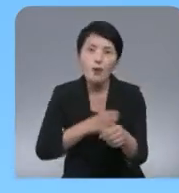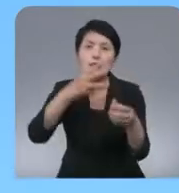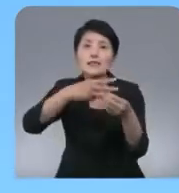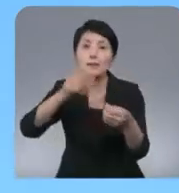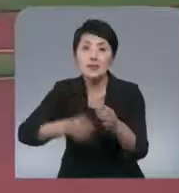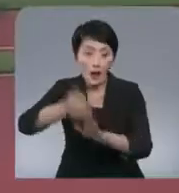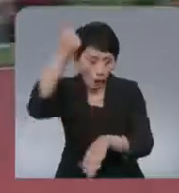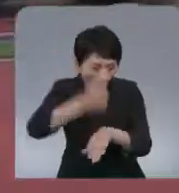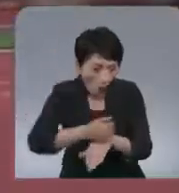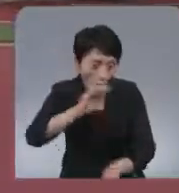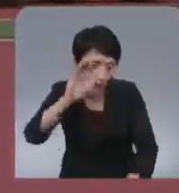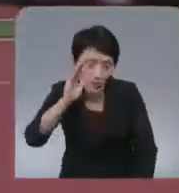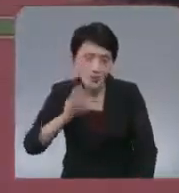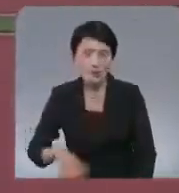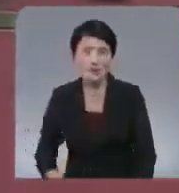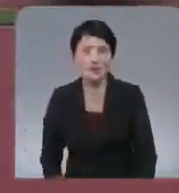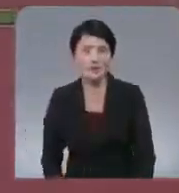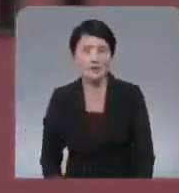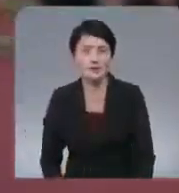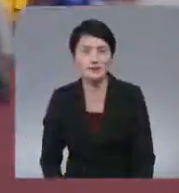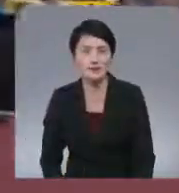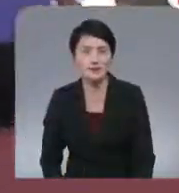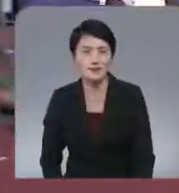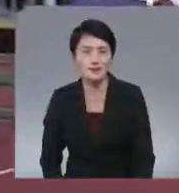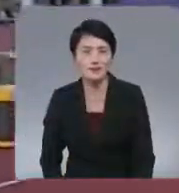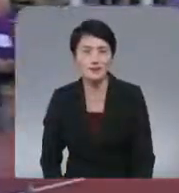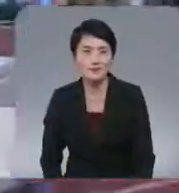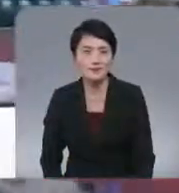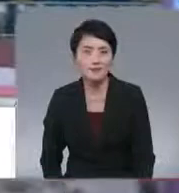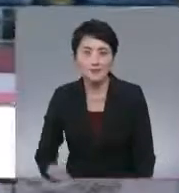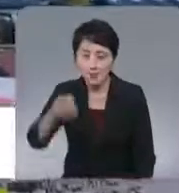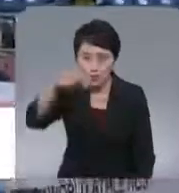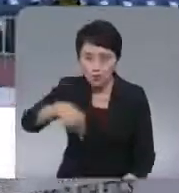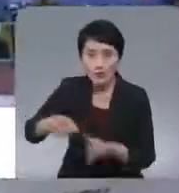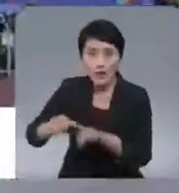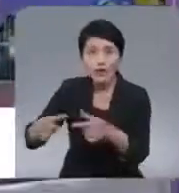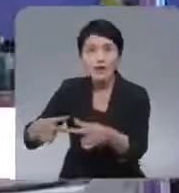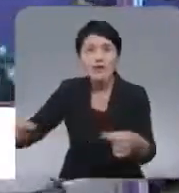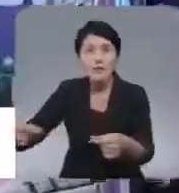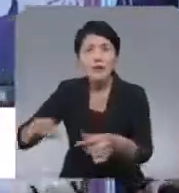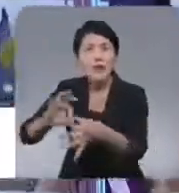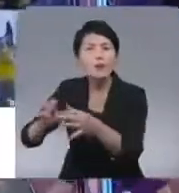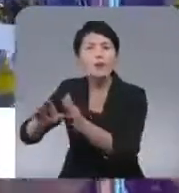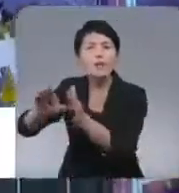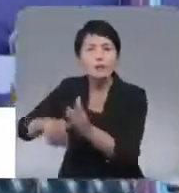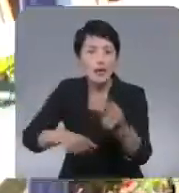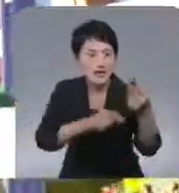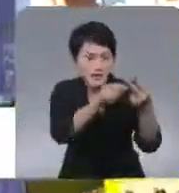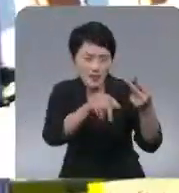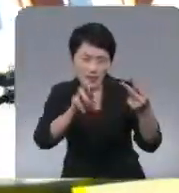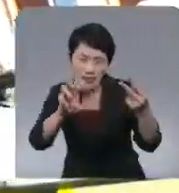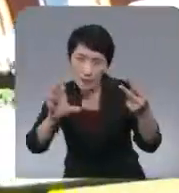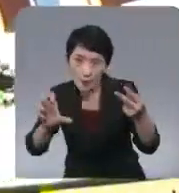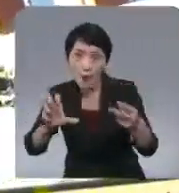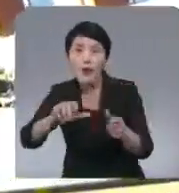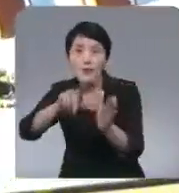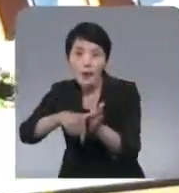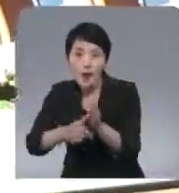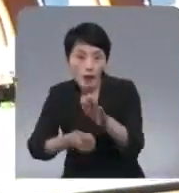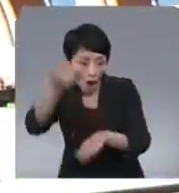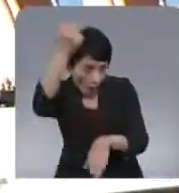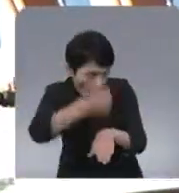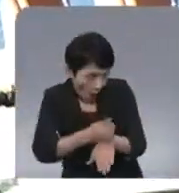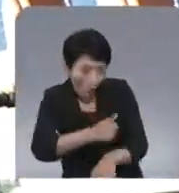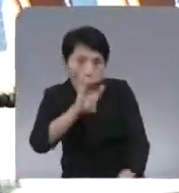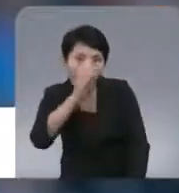der 26 jährige hatte seine erste schwierige situation bei einer höhe von zwei metern 33 zu überwinden